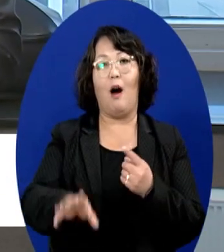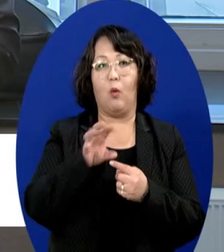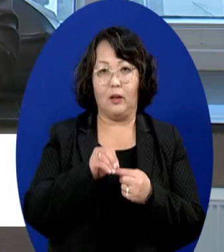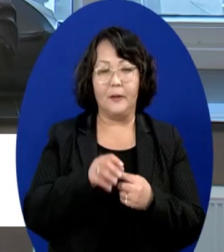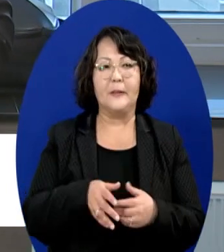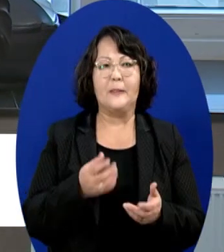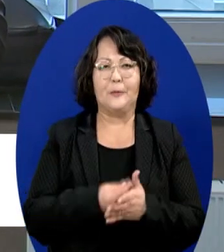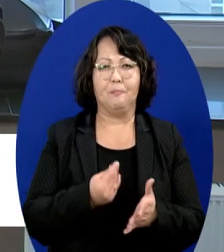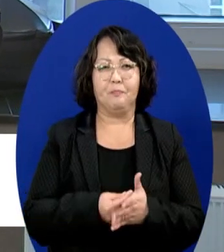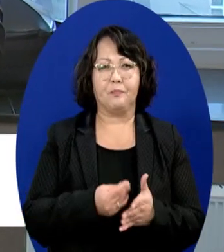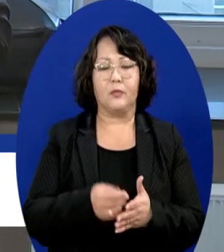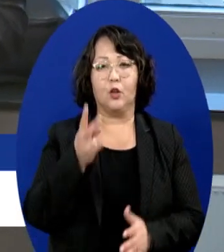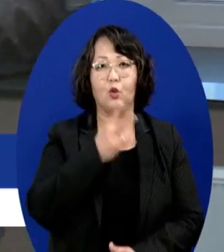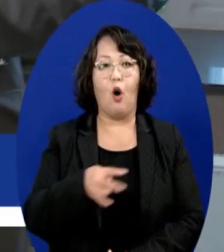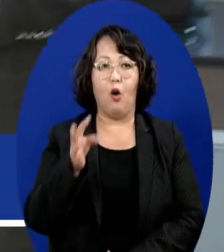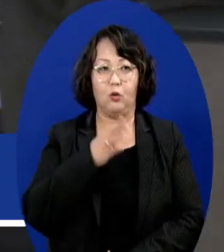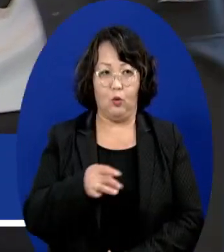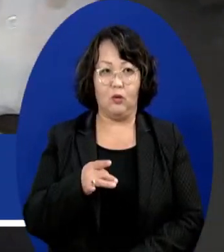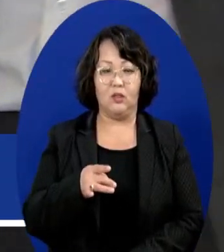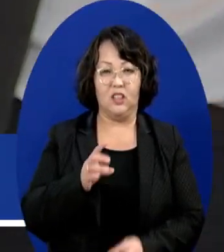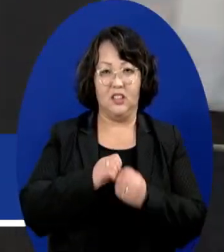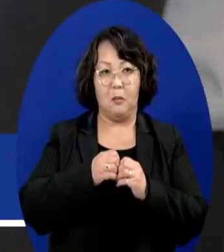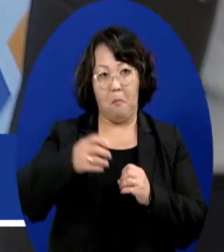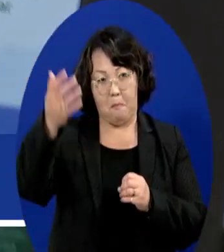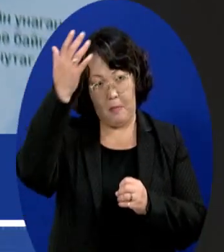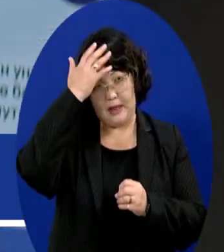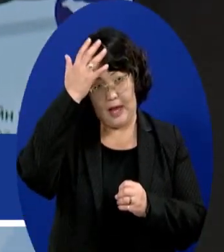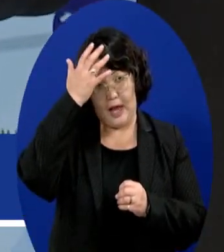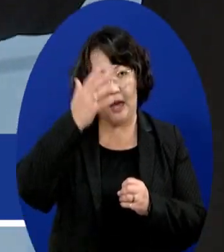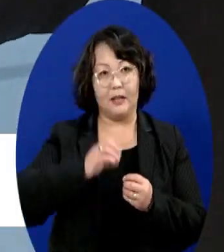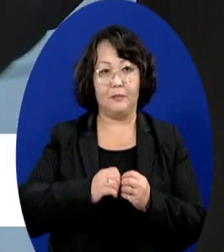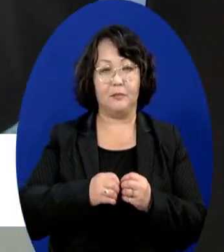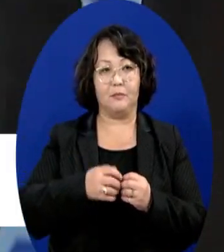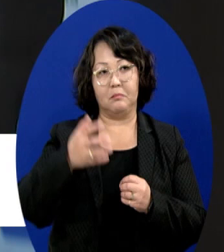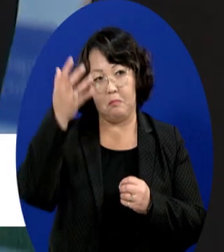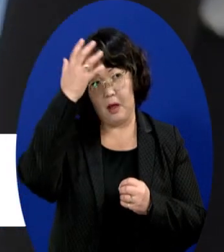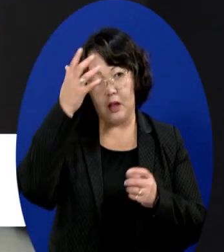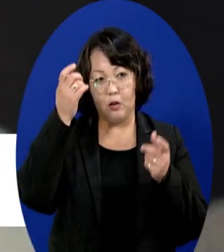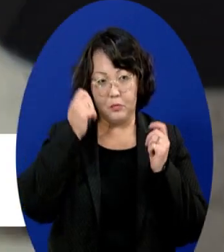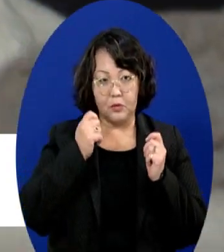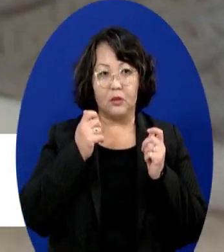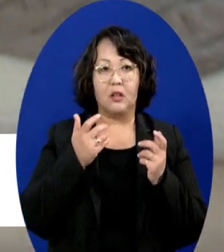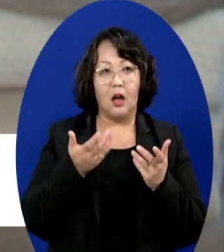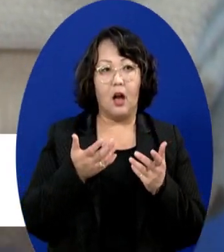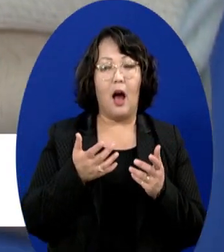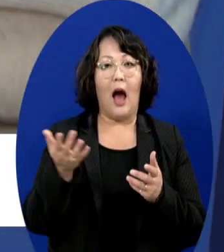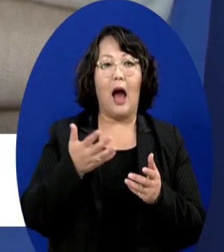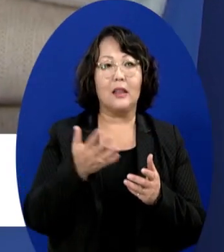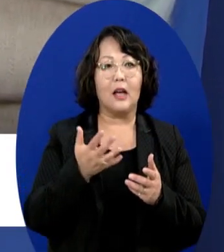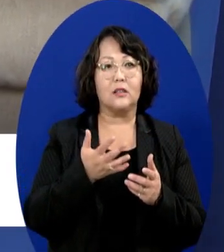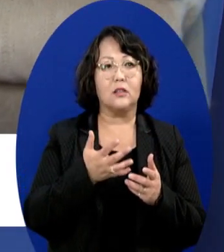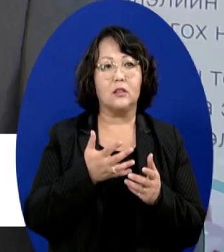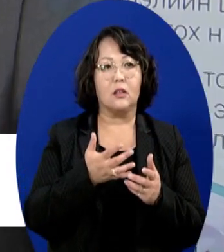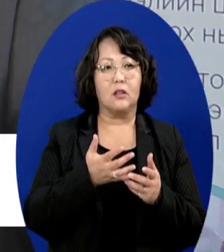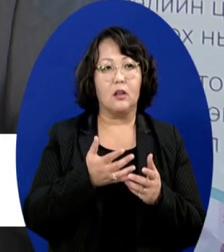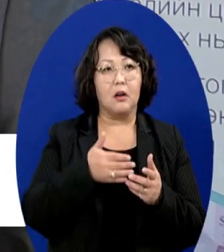ярихад өнөөдөр энэ ноолроор хийсэн энэ малгайг өмсөж байгаа одоо хэрэглэгч маань ямар одоо малчны хотноос өнөөдөр бүтсэн гэдгийг айгүйх